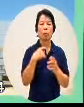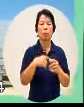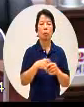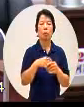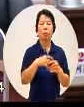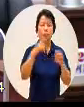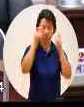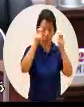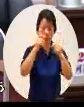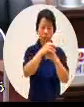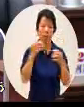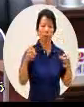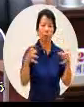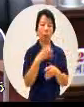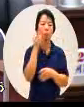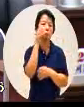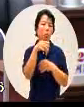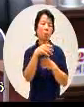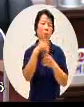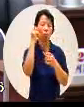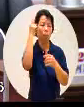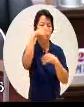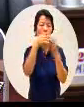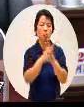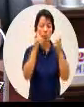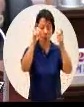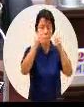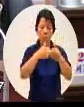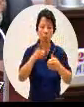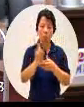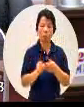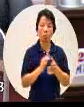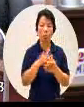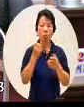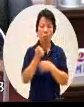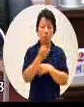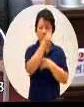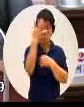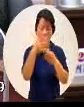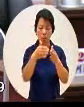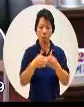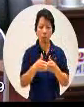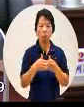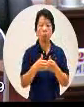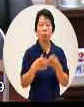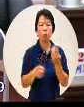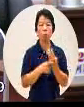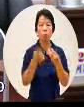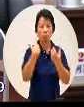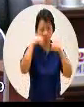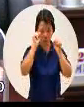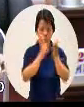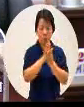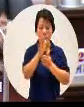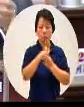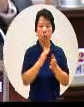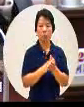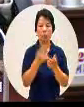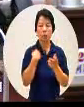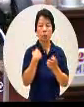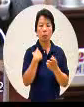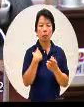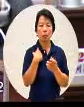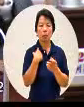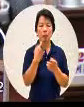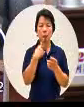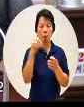感也遠遠比台北高高雄人最需要的是什麼就是年輕人當我畢業以後我如果